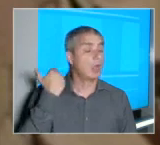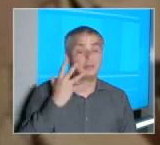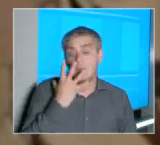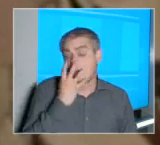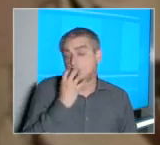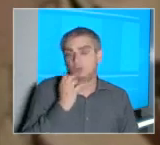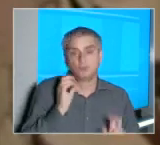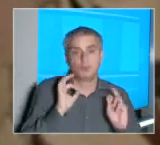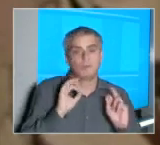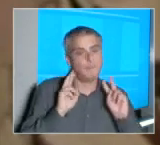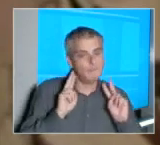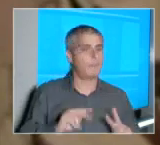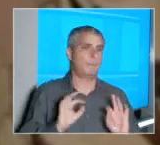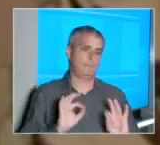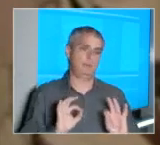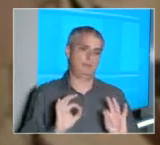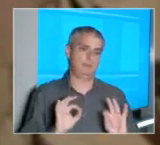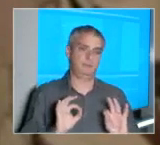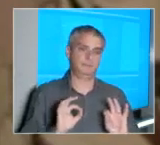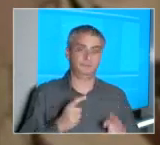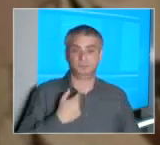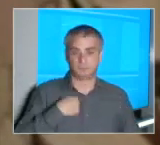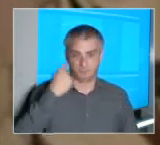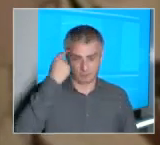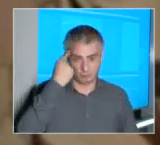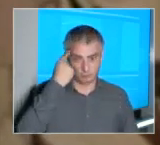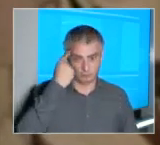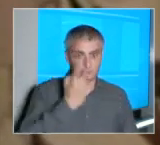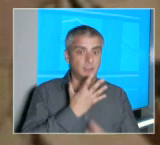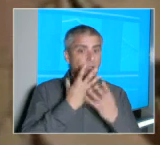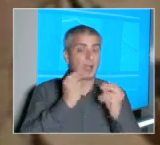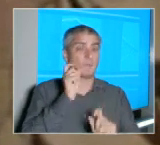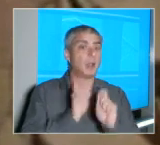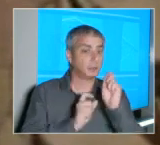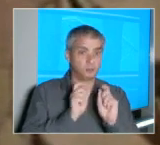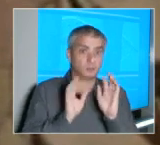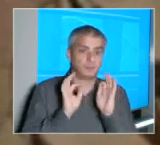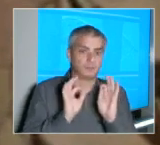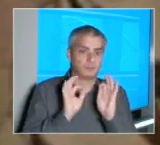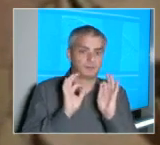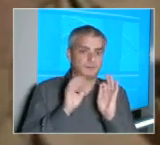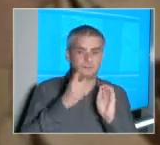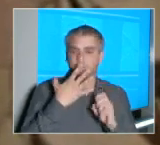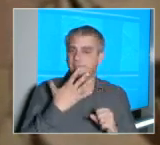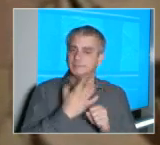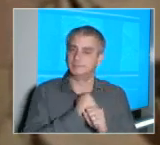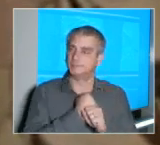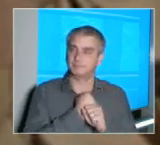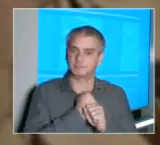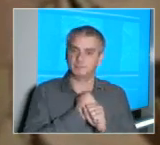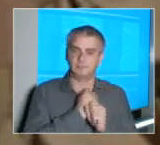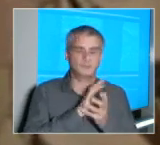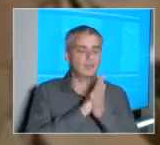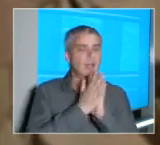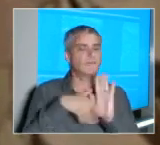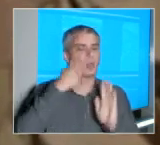אתמול הייתי עצוב באמת. כן. ואני חושב שהרבה מאוד אנשים באמת הצליחה